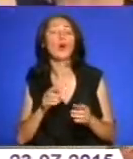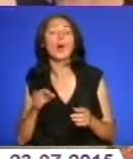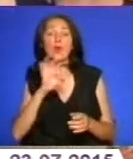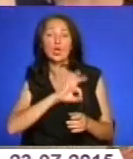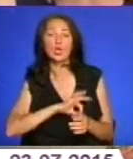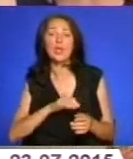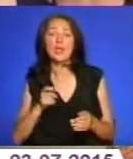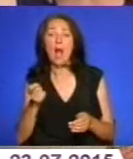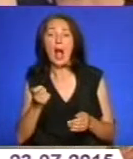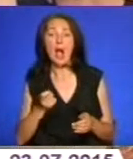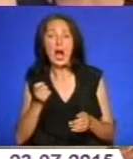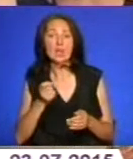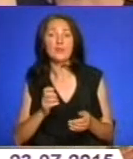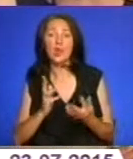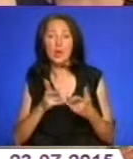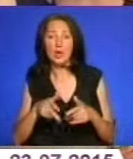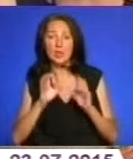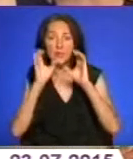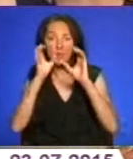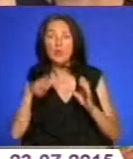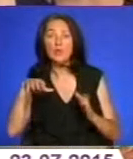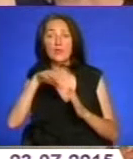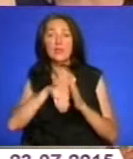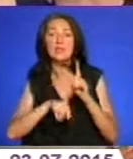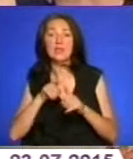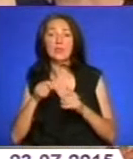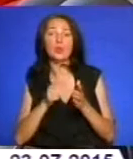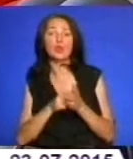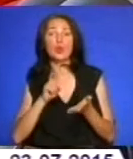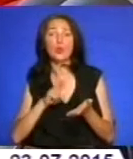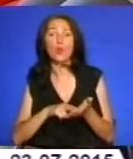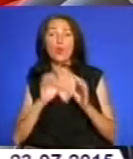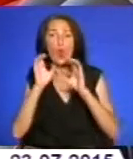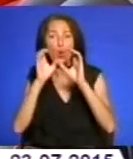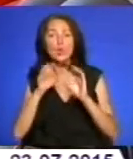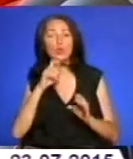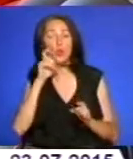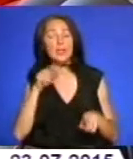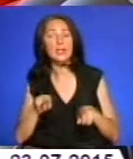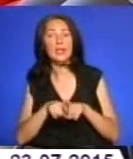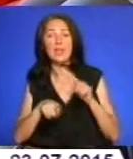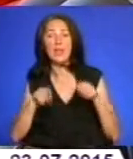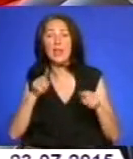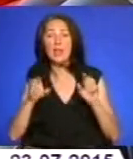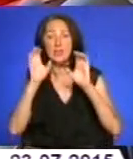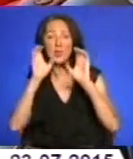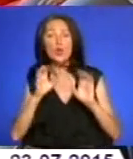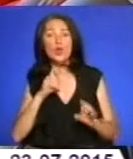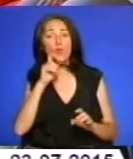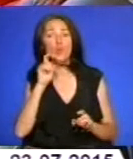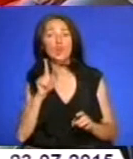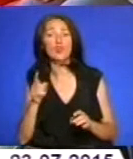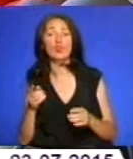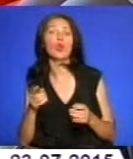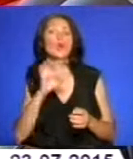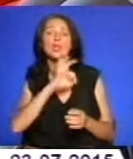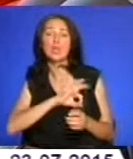касових апаратів. Закон про внесення змін до податкового кодексу України та деяких законів України щодо